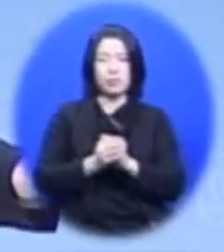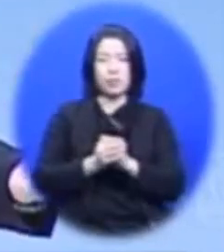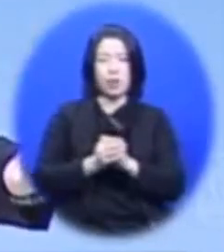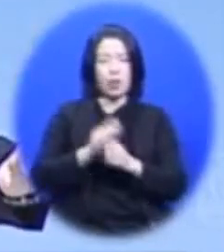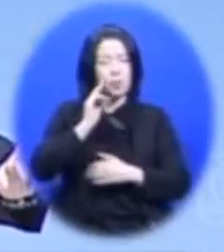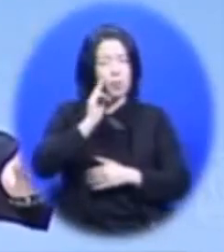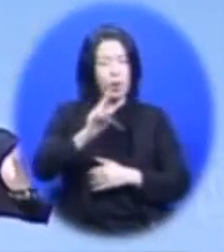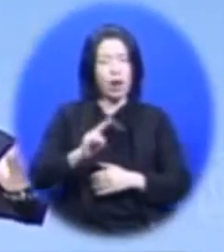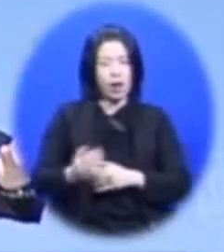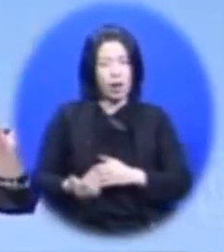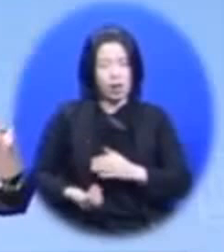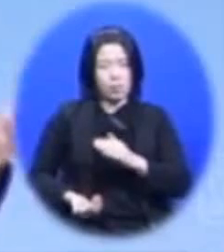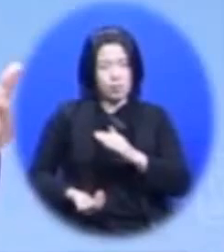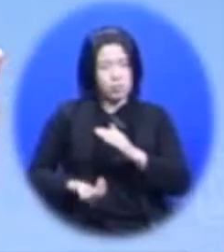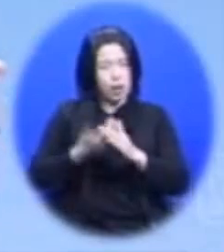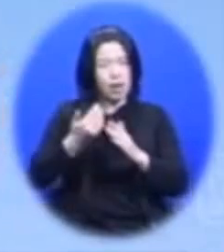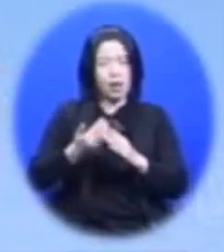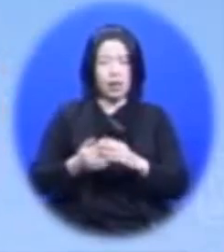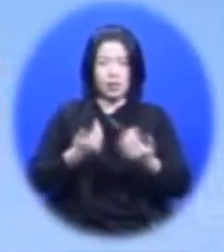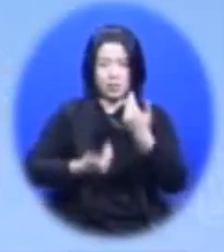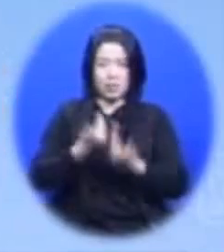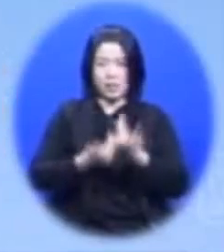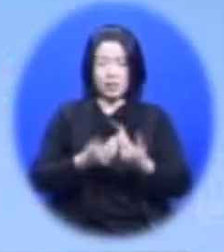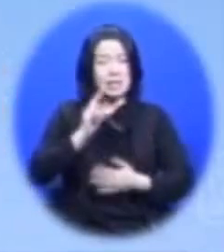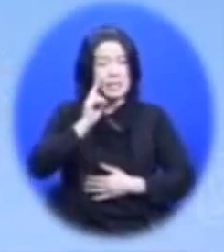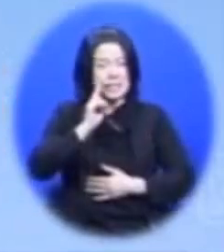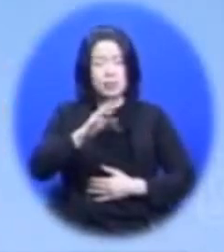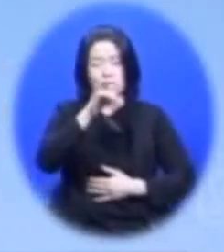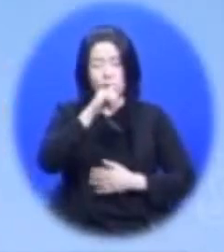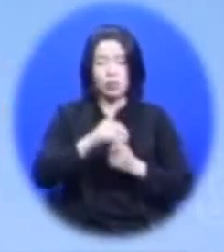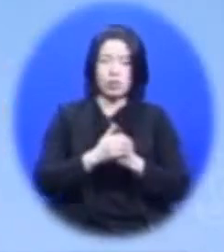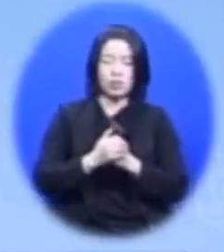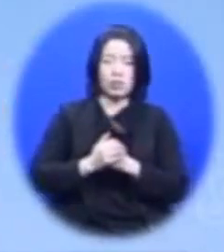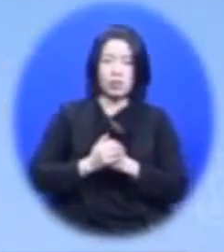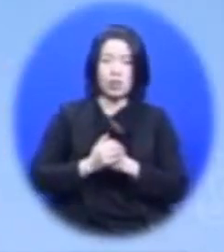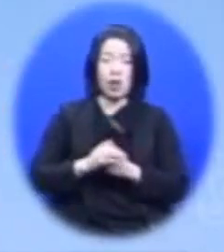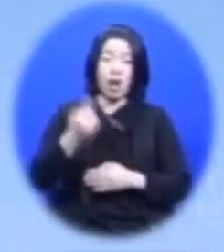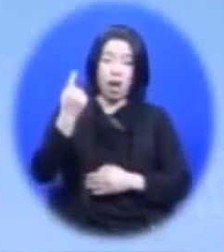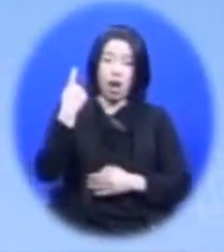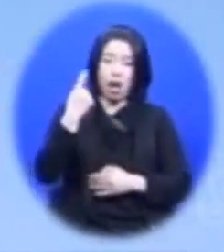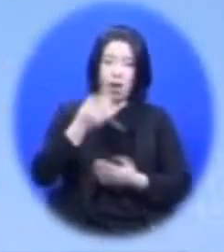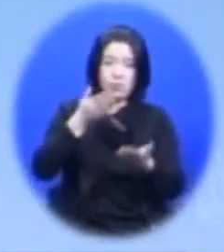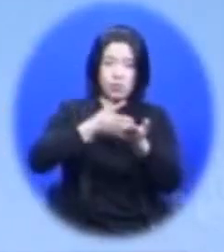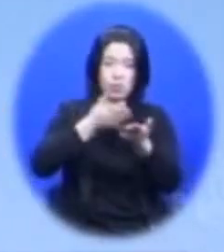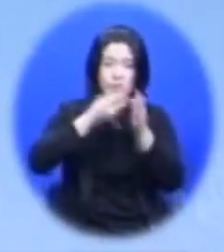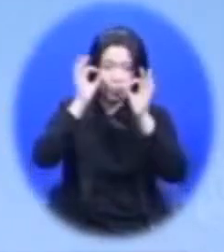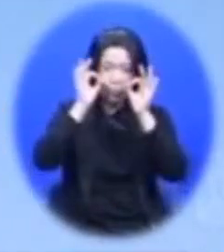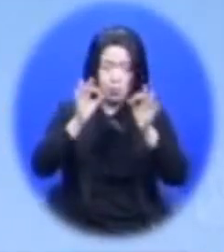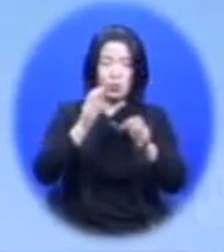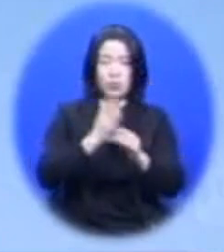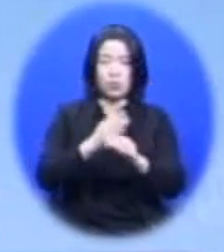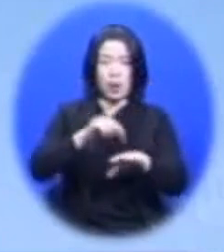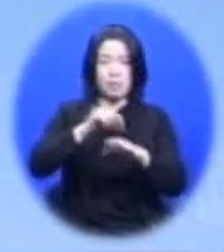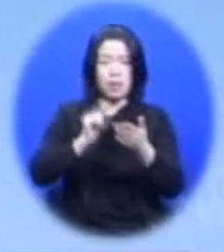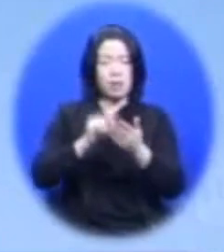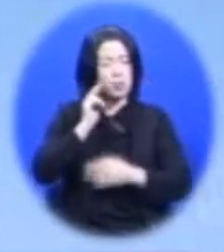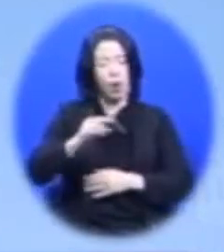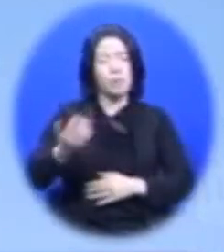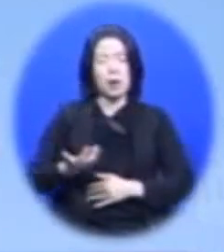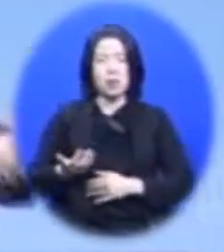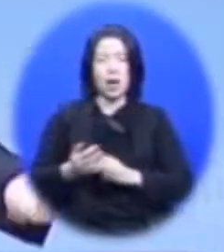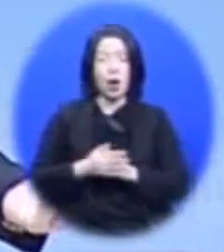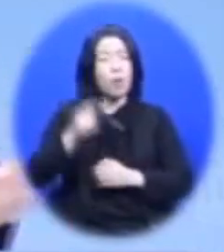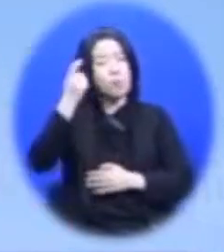굉장히 격하게 지금 갈등이 심해지고 있습니다. 어제 뉴스를 보다가 마음이 너무너무 아파요.